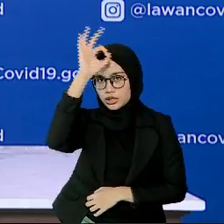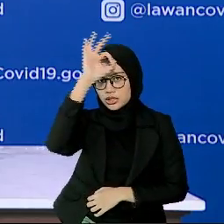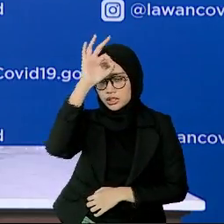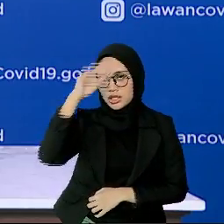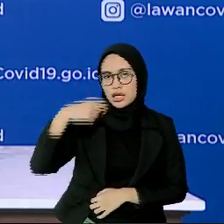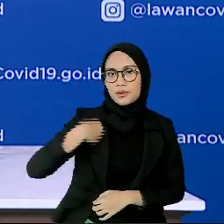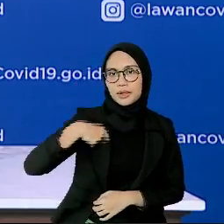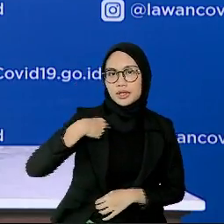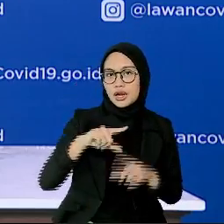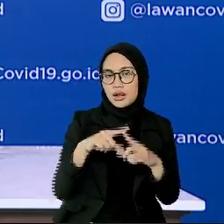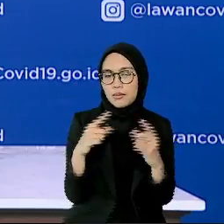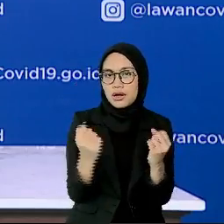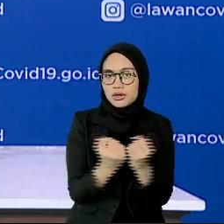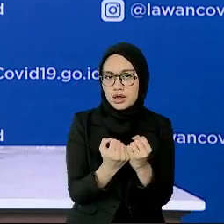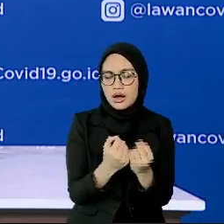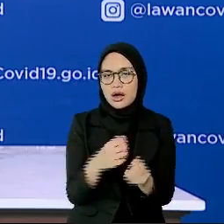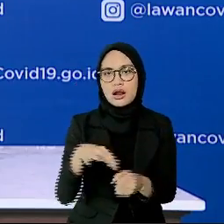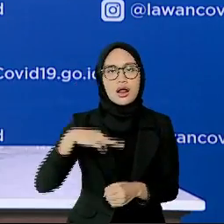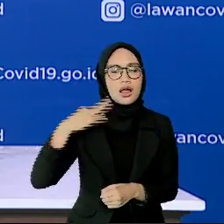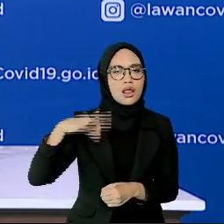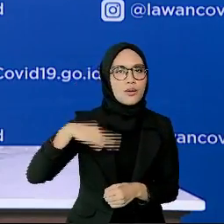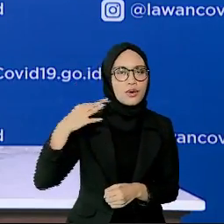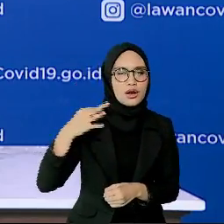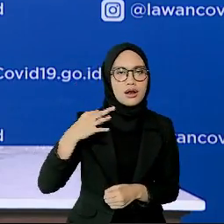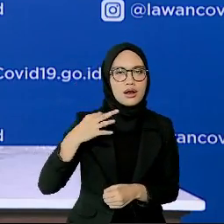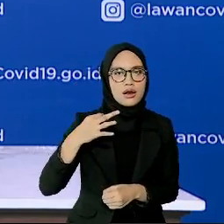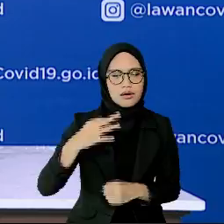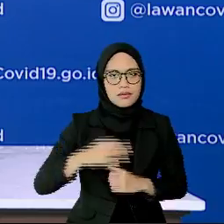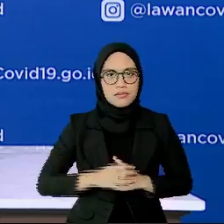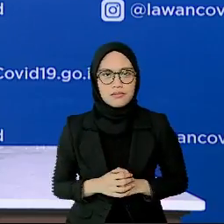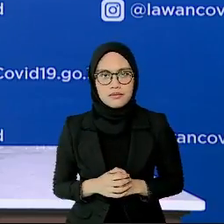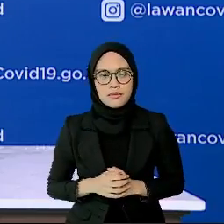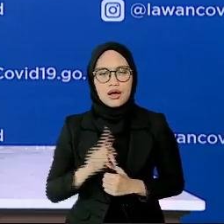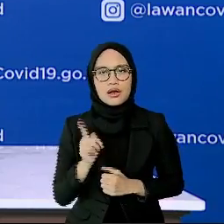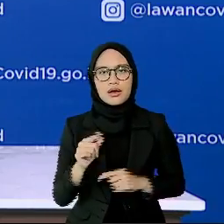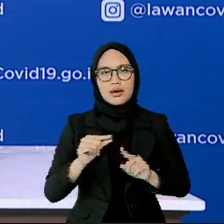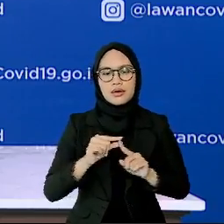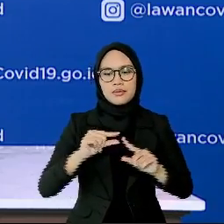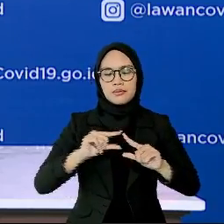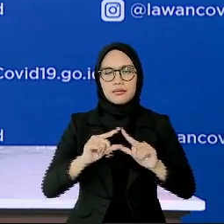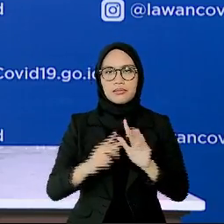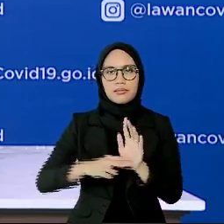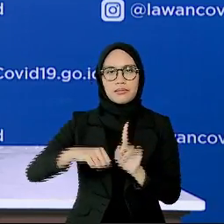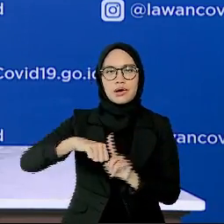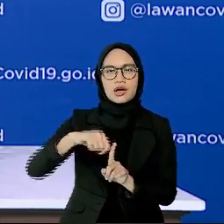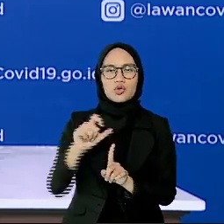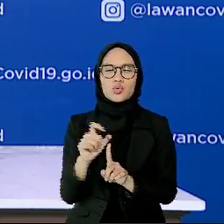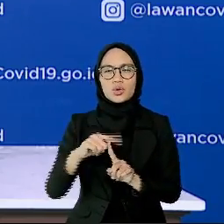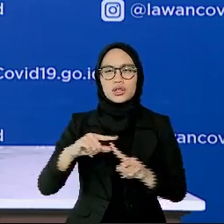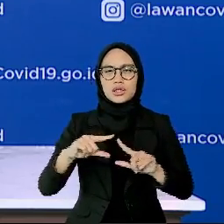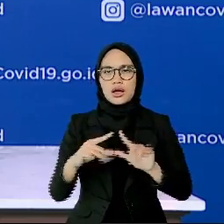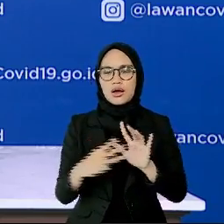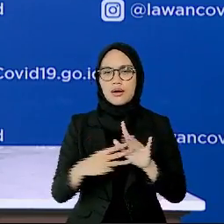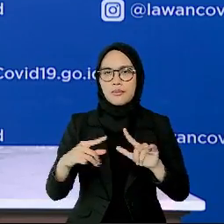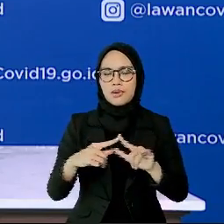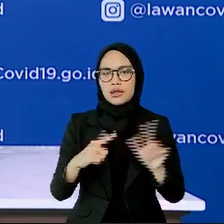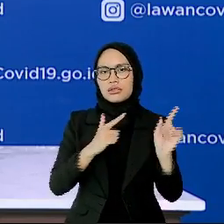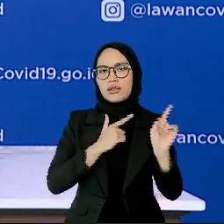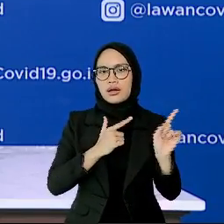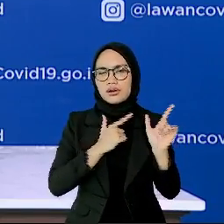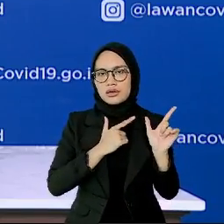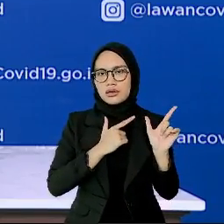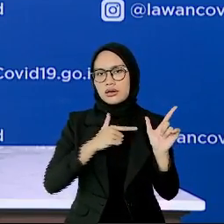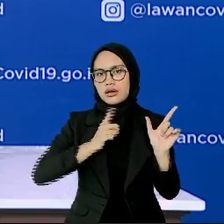Kementerian Lembaga terkait, relawan yang dipimpin oleh Pangkotama Operasional TNI di bawah kendali Panglima